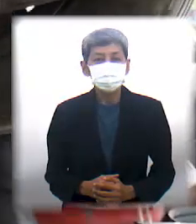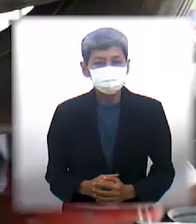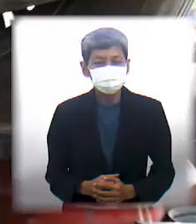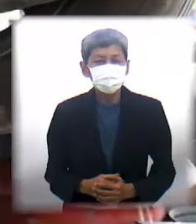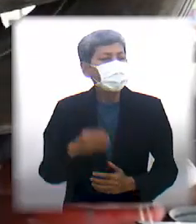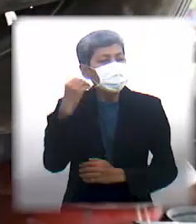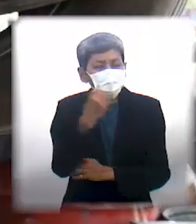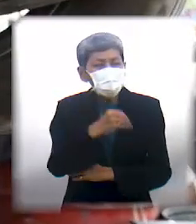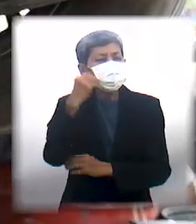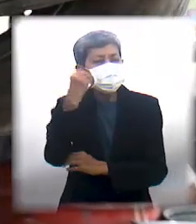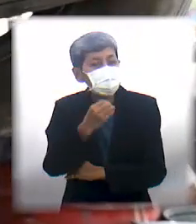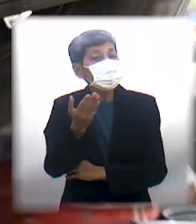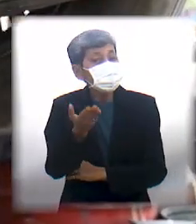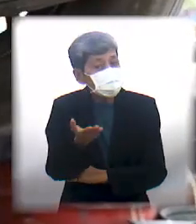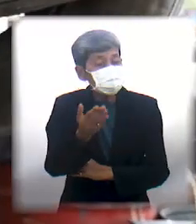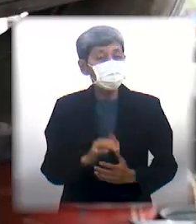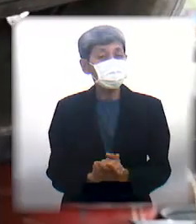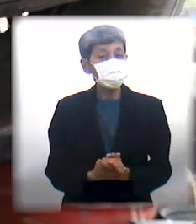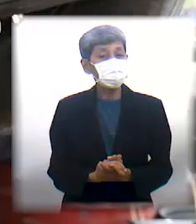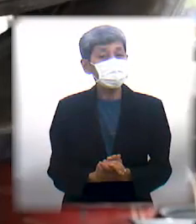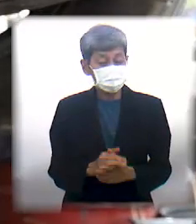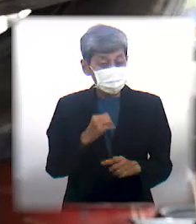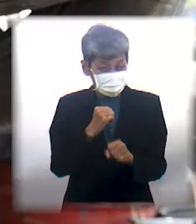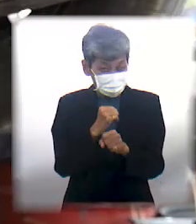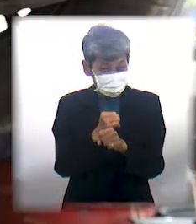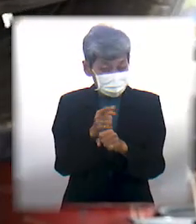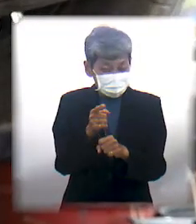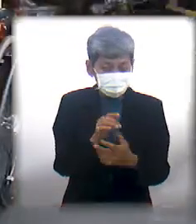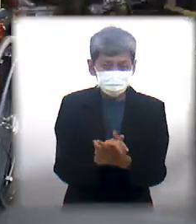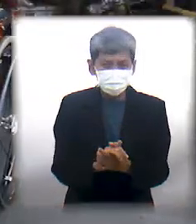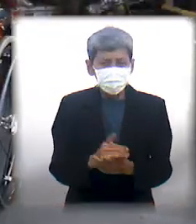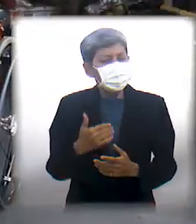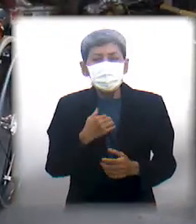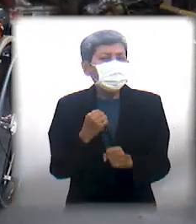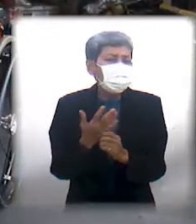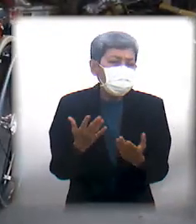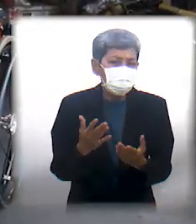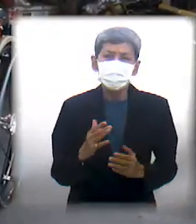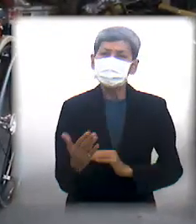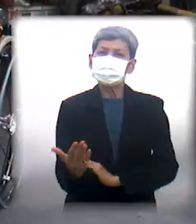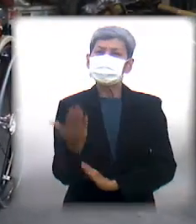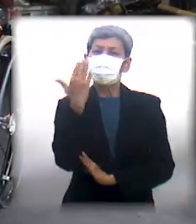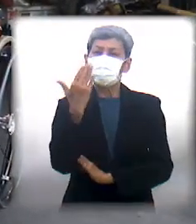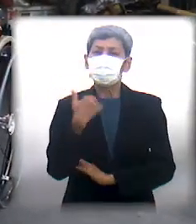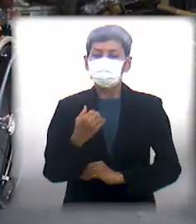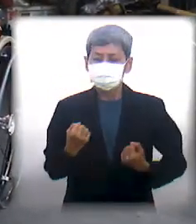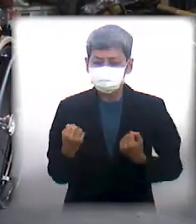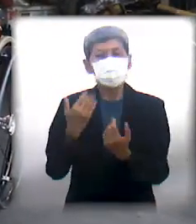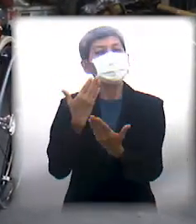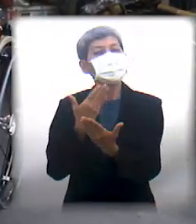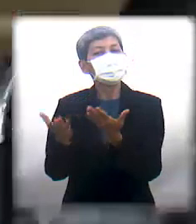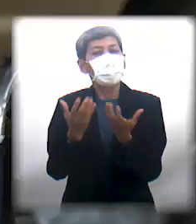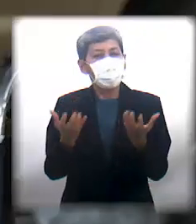ในกิจวัตรในแต่ละวันนี่พี่ก่อนที่จะมาทำงานนะคะพี่มีทำอะไรบ้างคะพี ่เช้ามาผมก็จะขับรถไปซื้อ